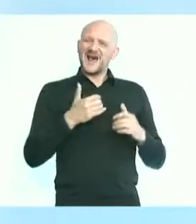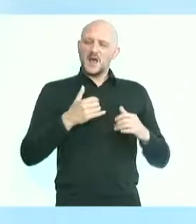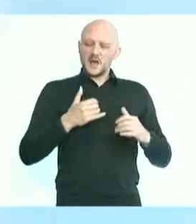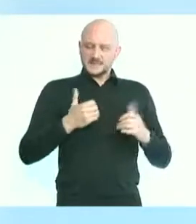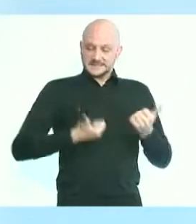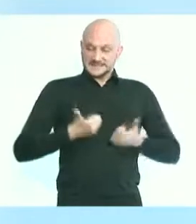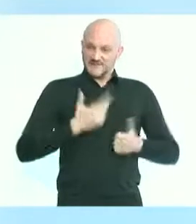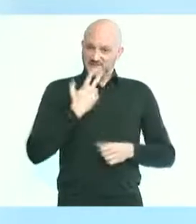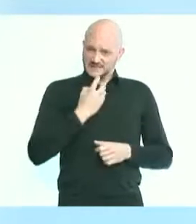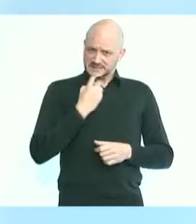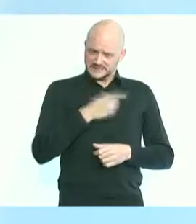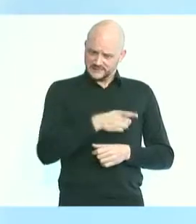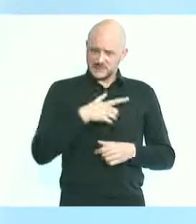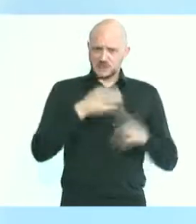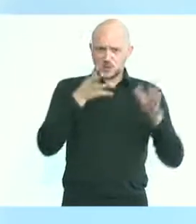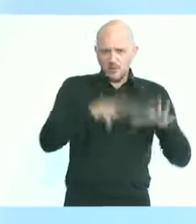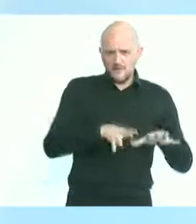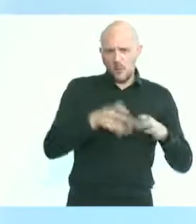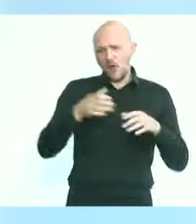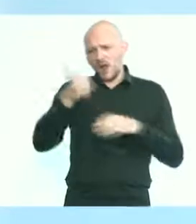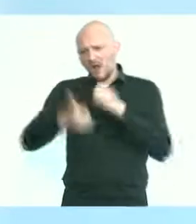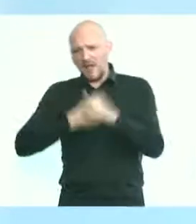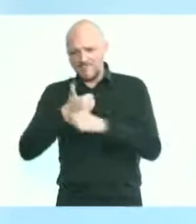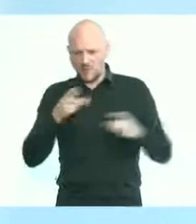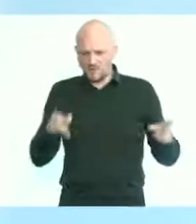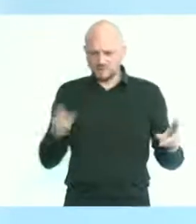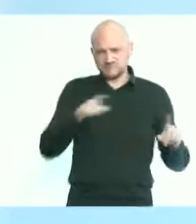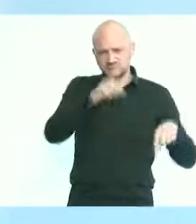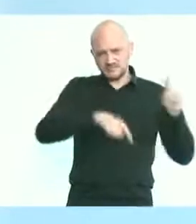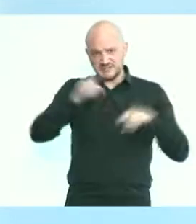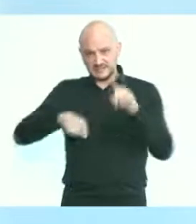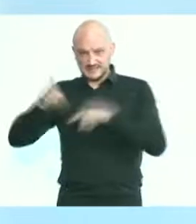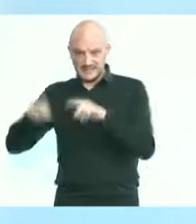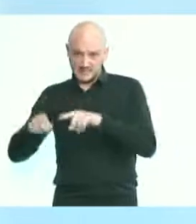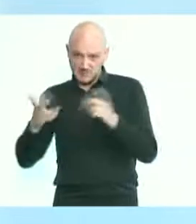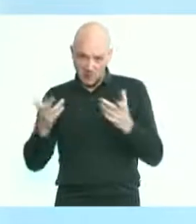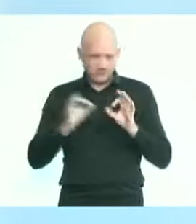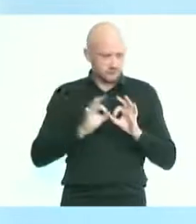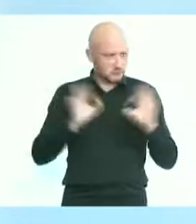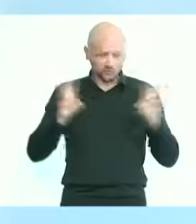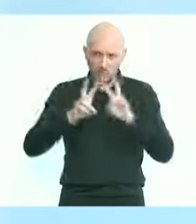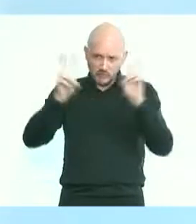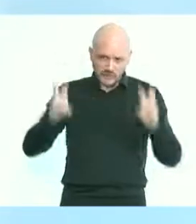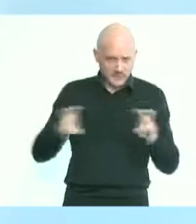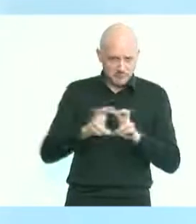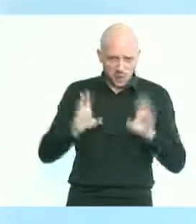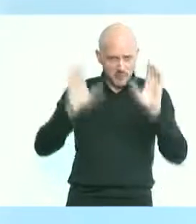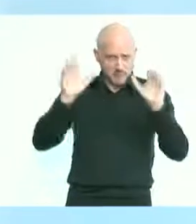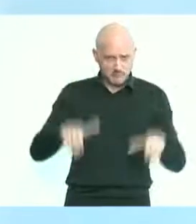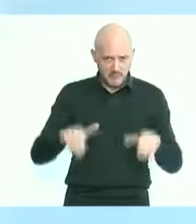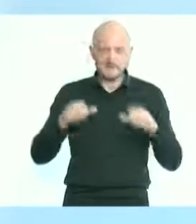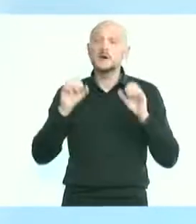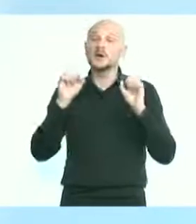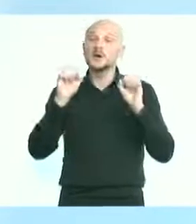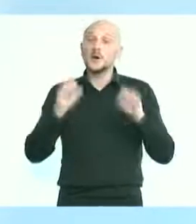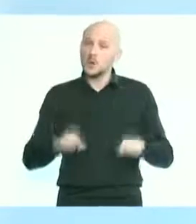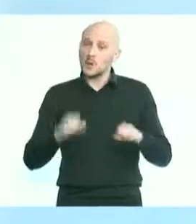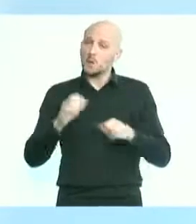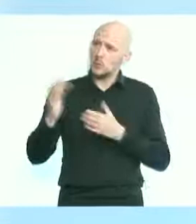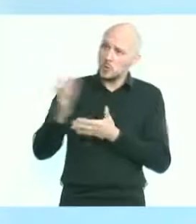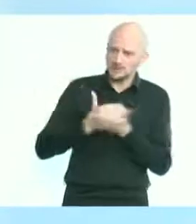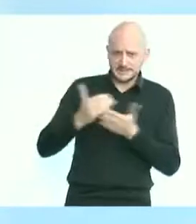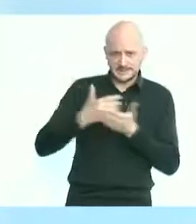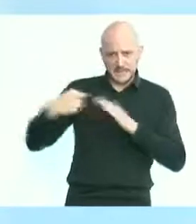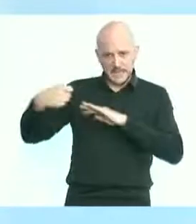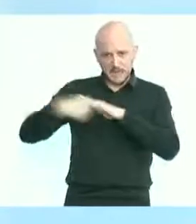indemnisée 580 € net par mois, elle est ouverte sans condition de diplôme, de 16 à 25 ans et jusqu'à 30 ans pour les jeunes